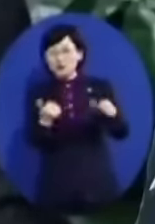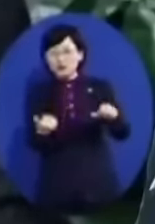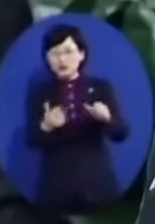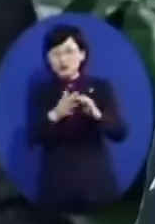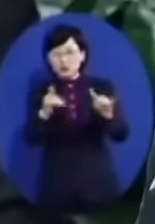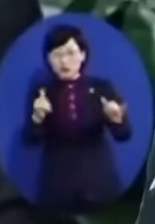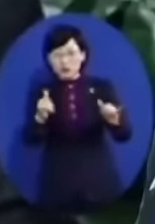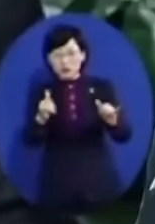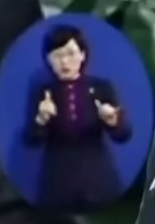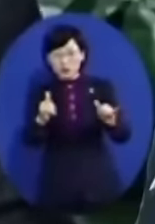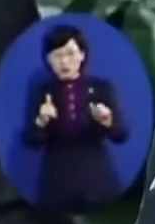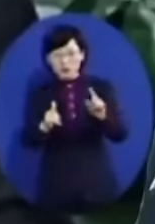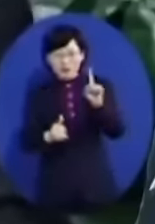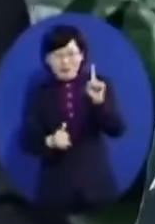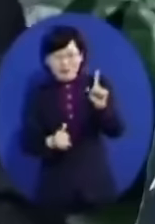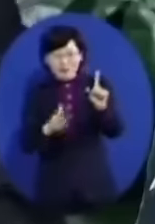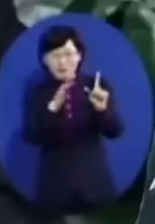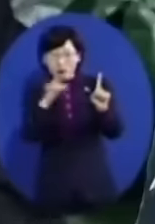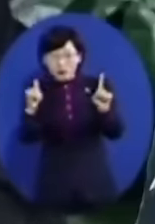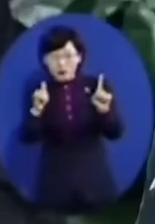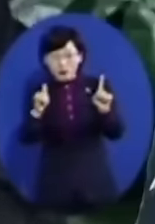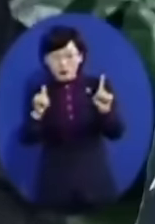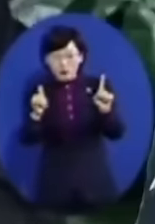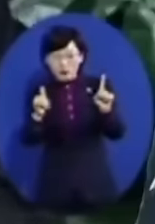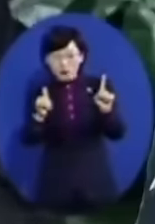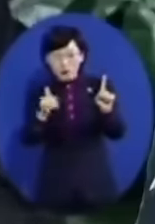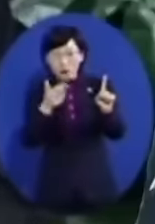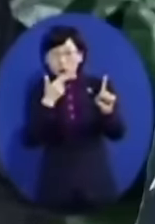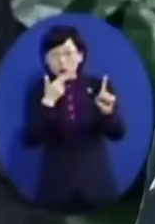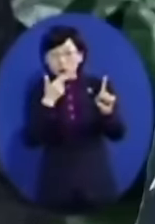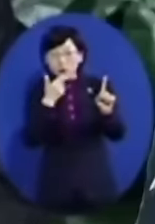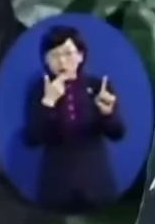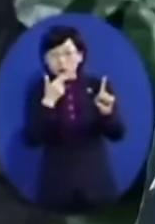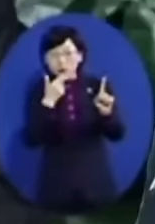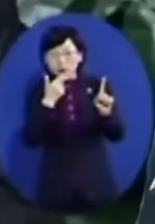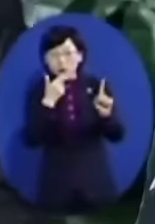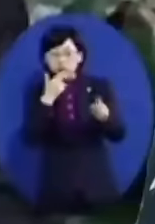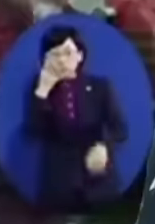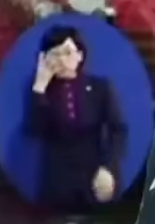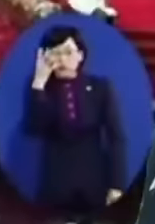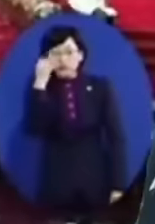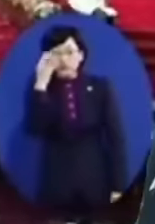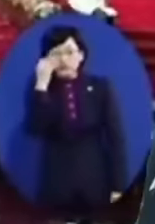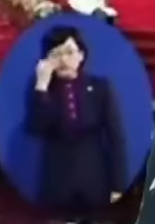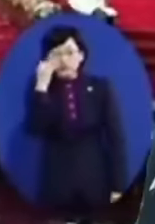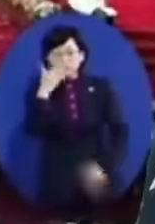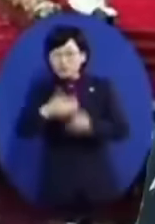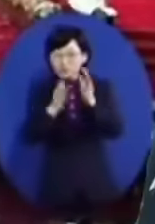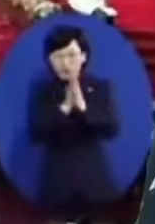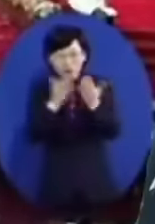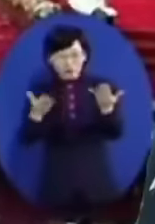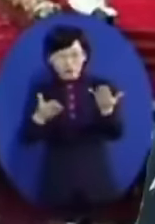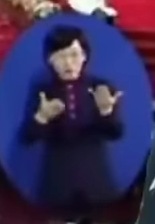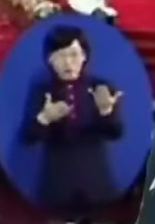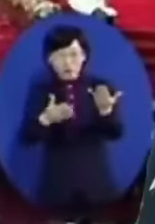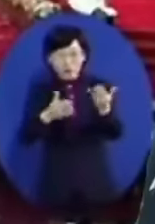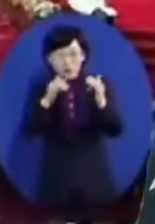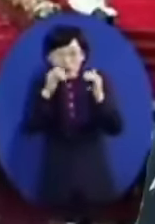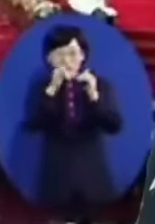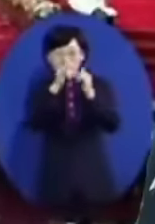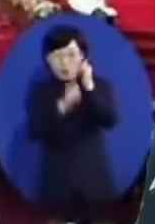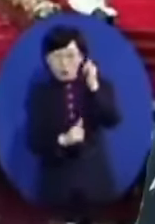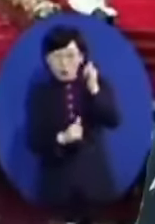사람을 한 사람도 볼 수가 없습니다. 희한하게 성경의 족보를